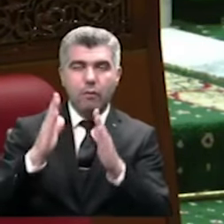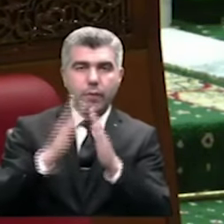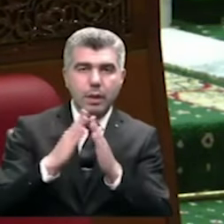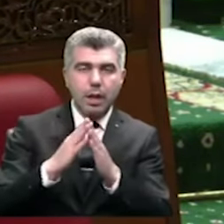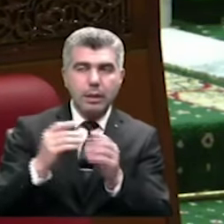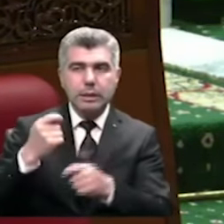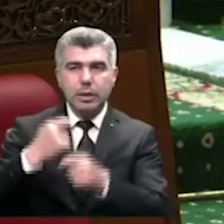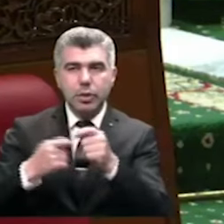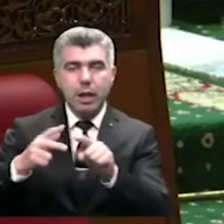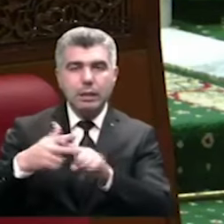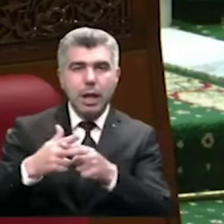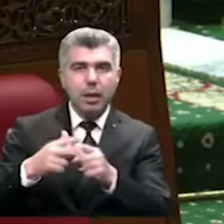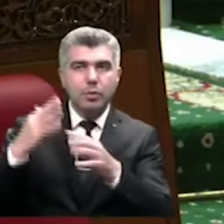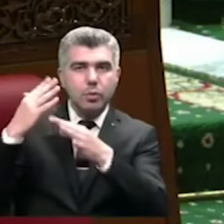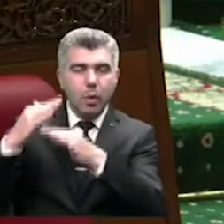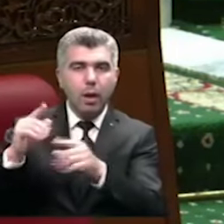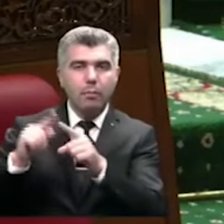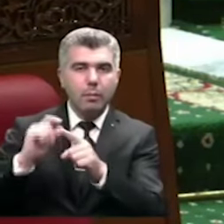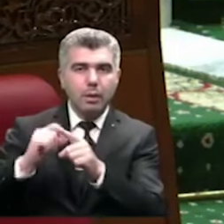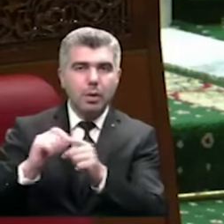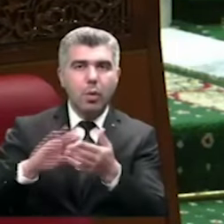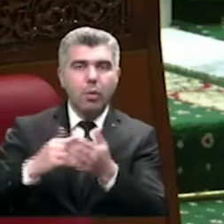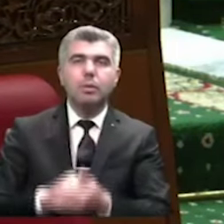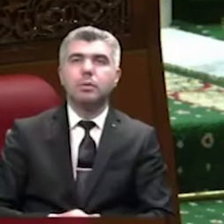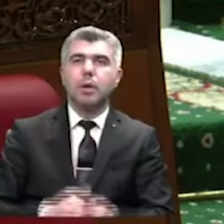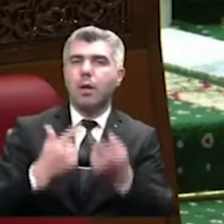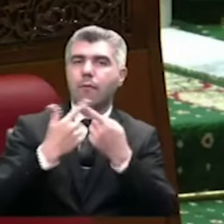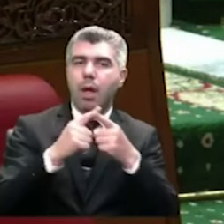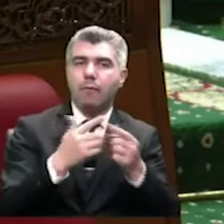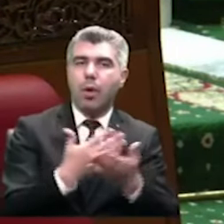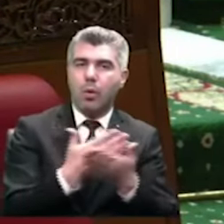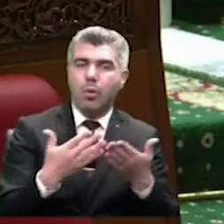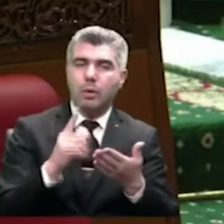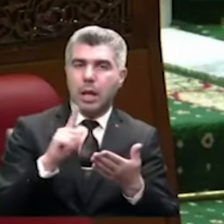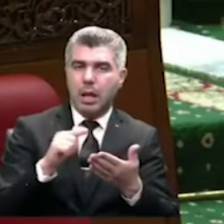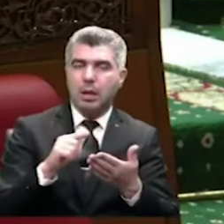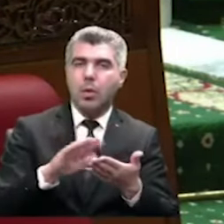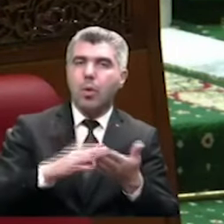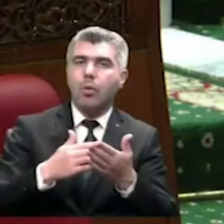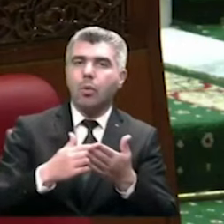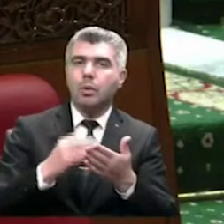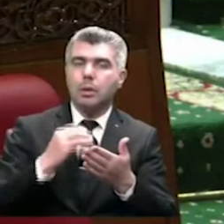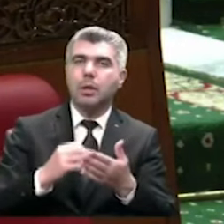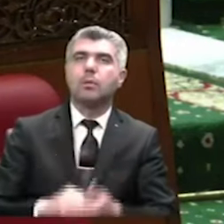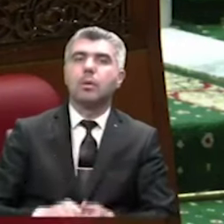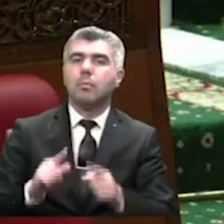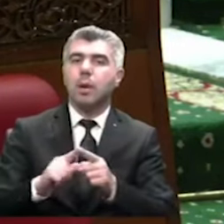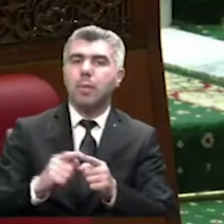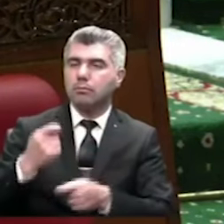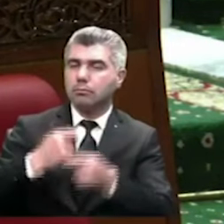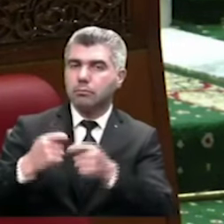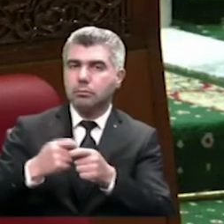والتجارة والخدمات والسياحة والمناجم والمقالع إلى غير ذلك من الأنشطة ذات الوقع